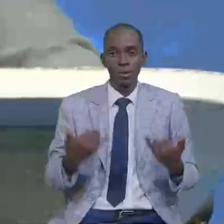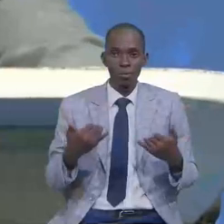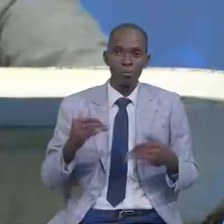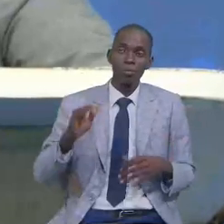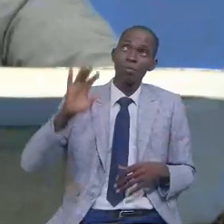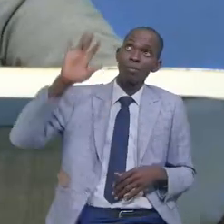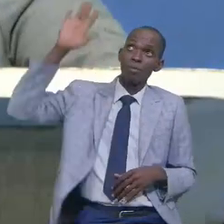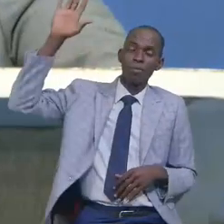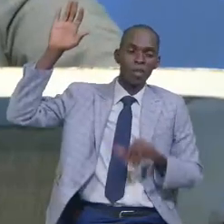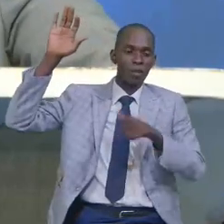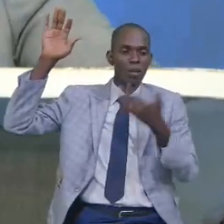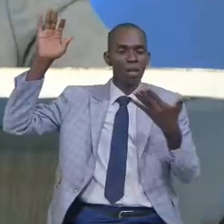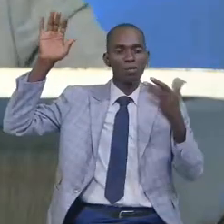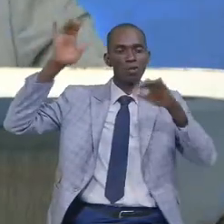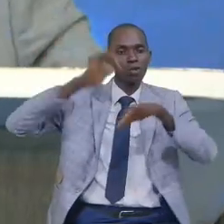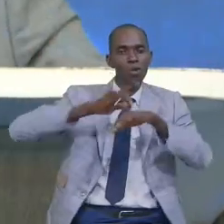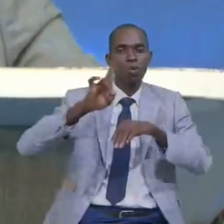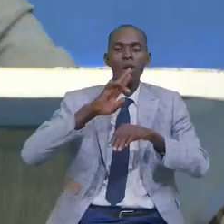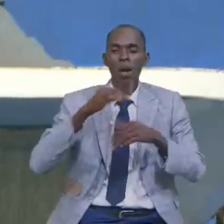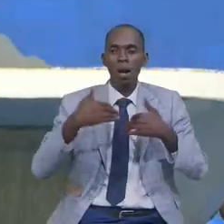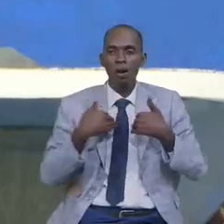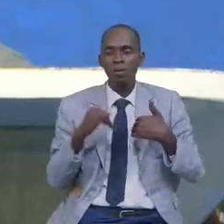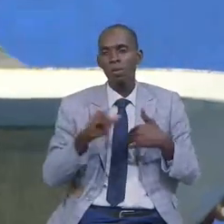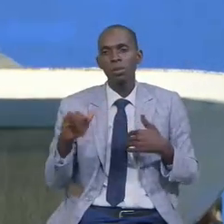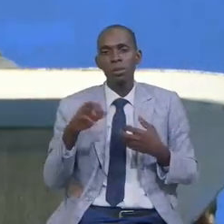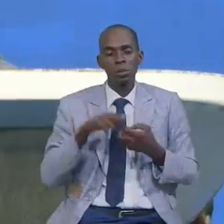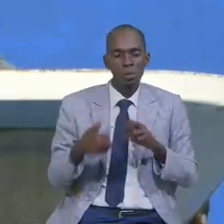Et mettez la main là où vous avez la maladie,